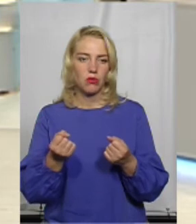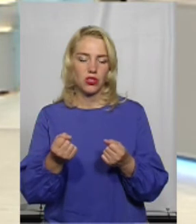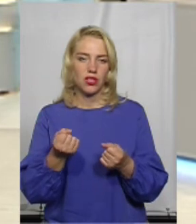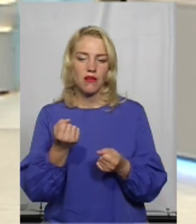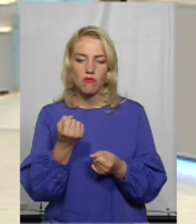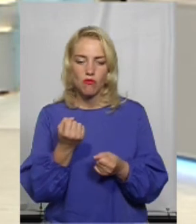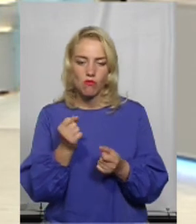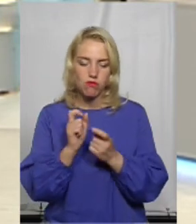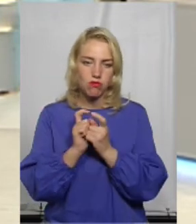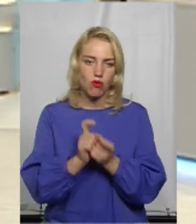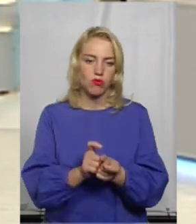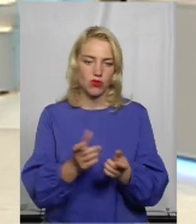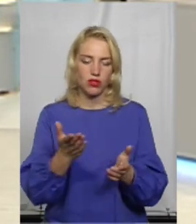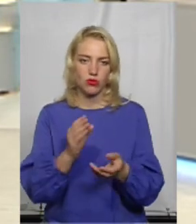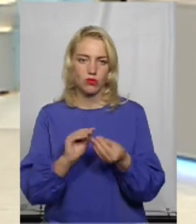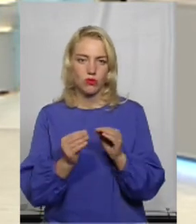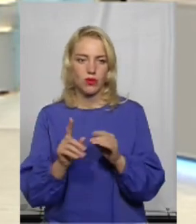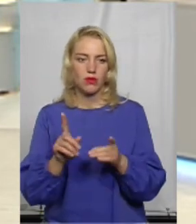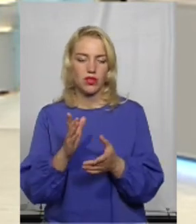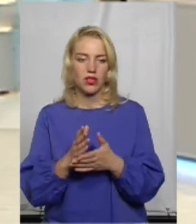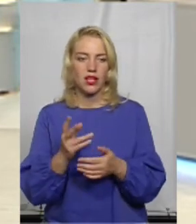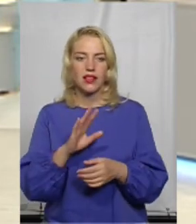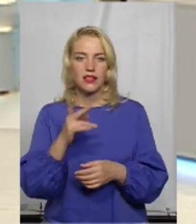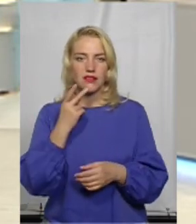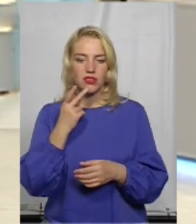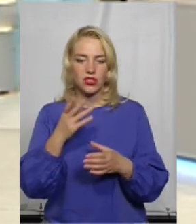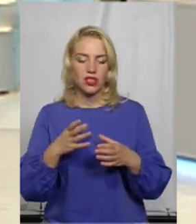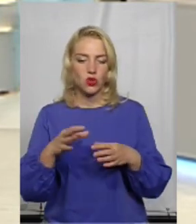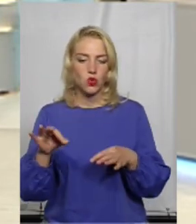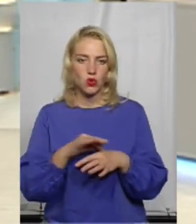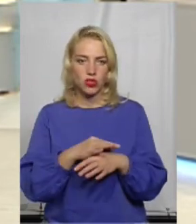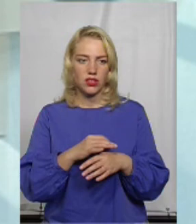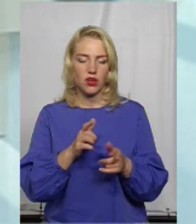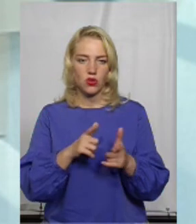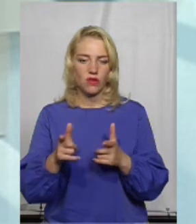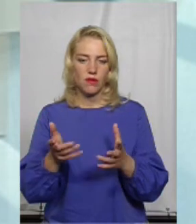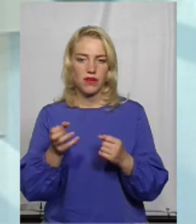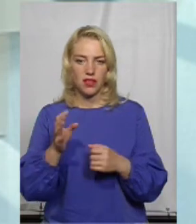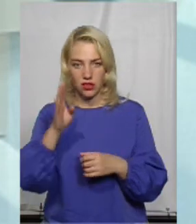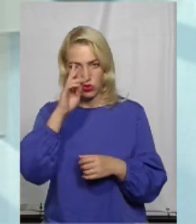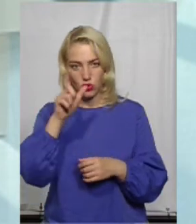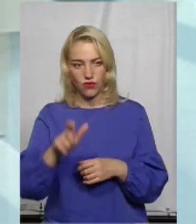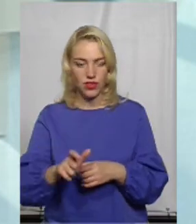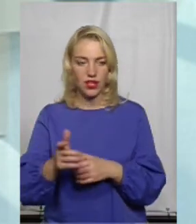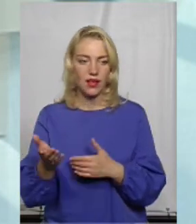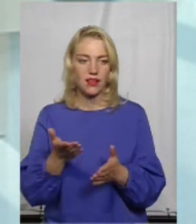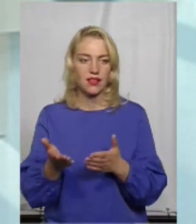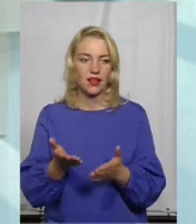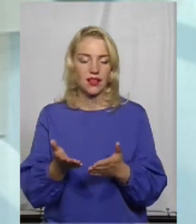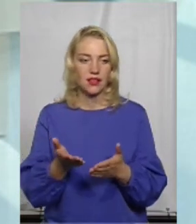якусь проблему, яка в їхній сім'ї виникла. Тому що не завжди дружина теж готова прийняти чоловіка,